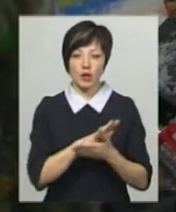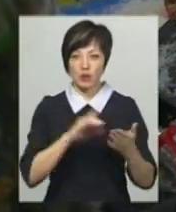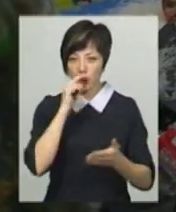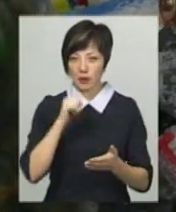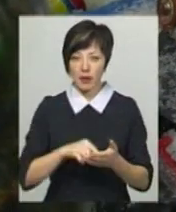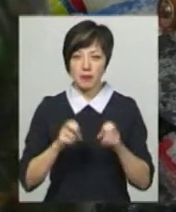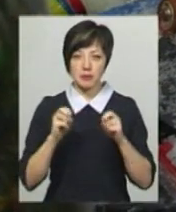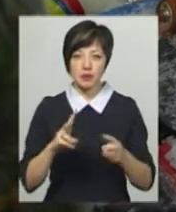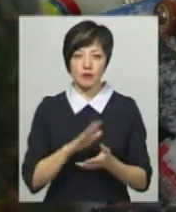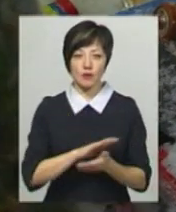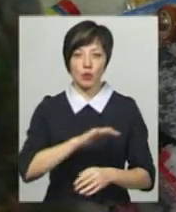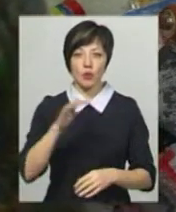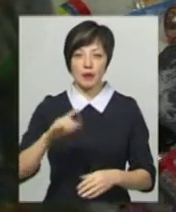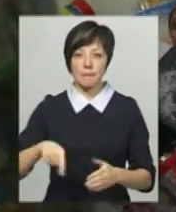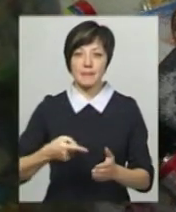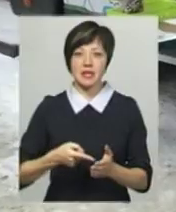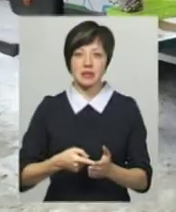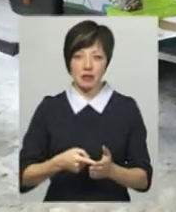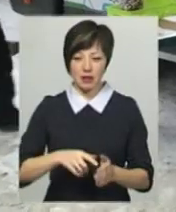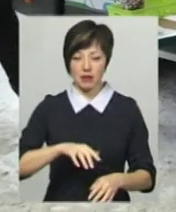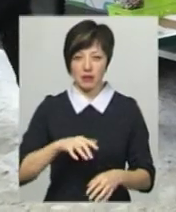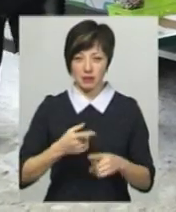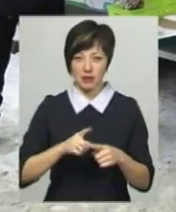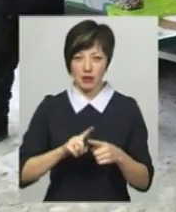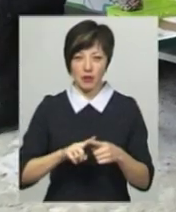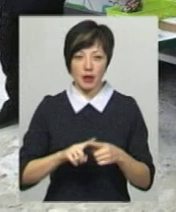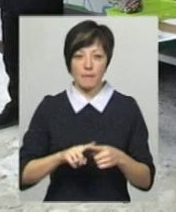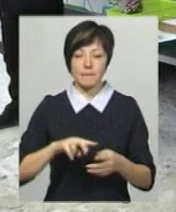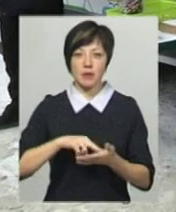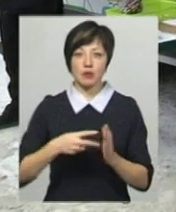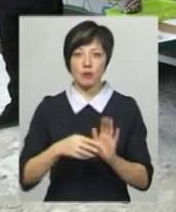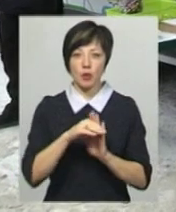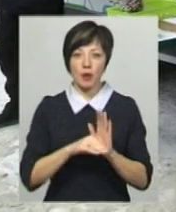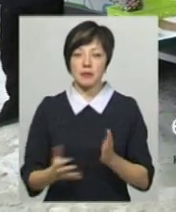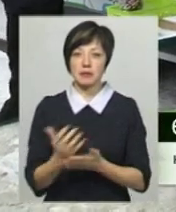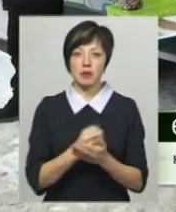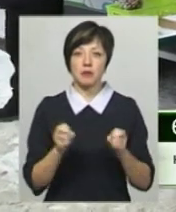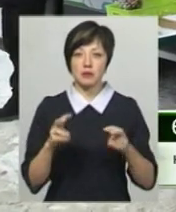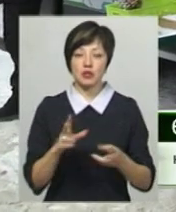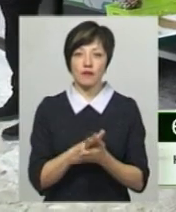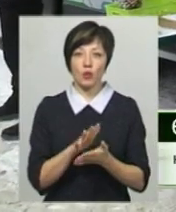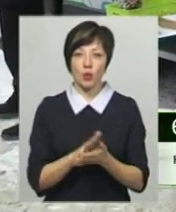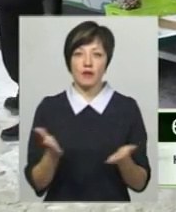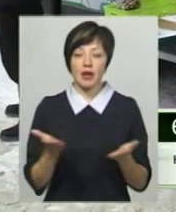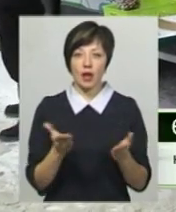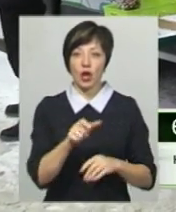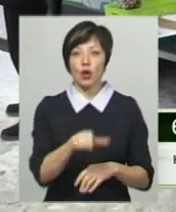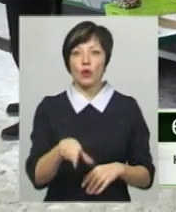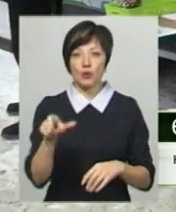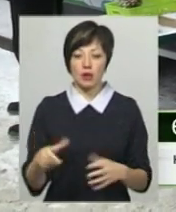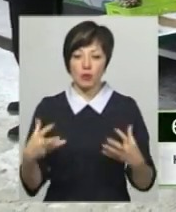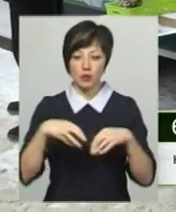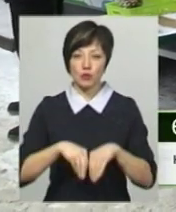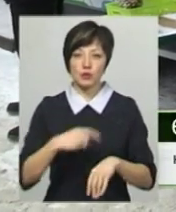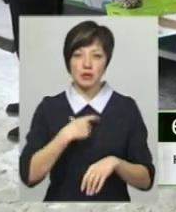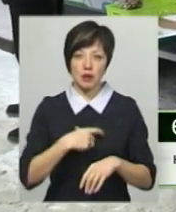потрапляння небезпечних відходів на міське сміттєзвалище. Передбачається програма збір небезпечних відходів, які люди акумулюють у